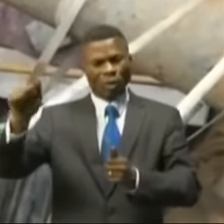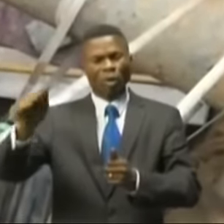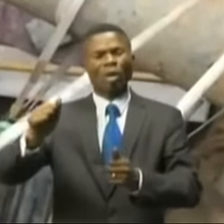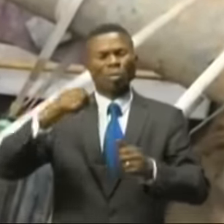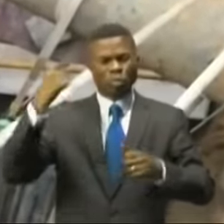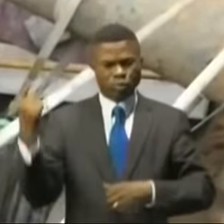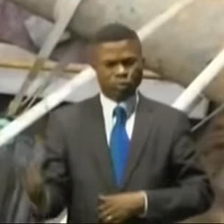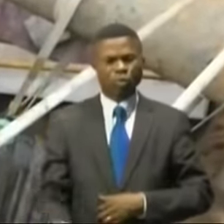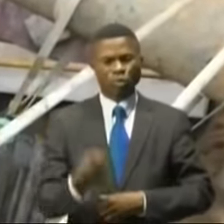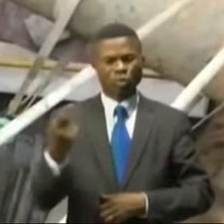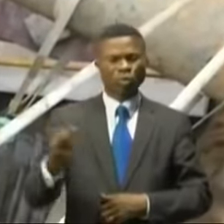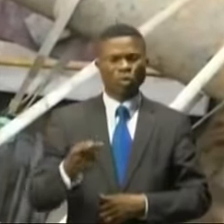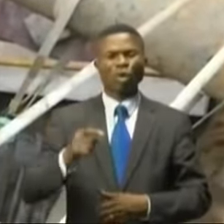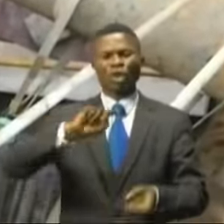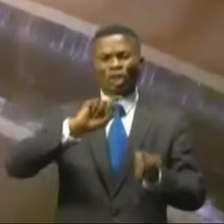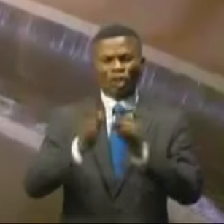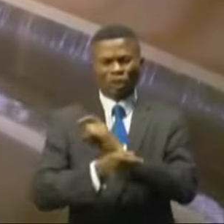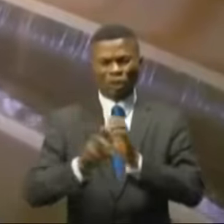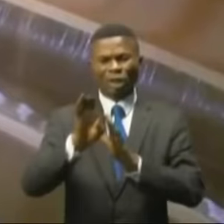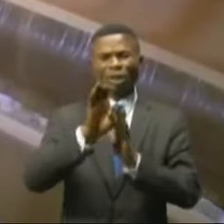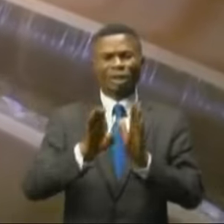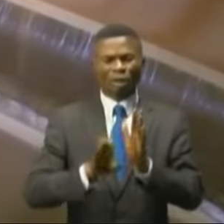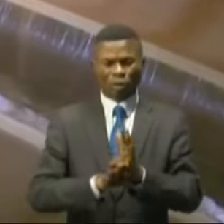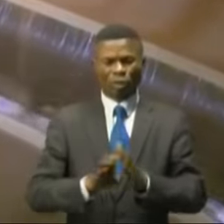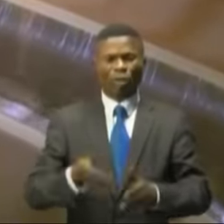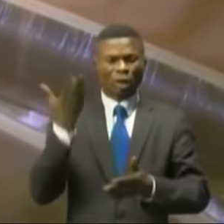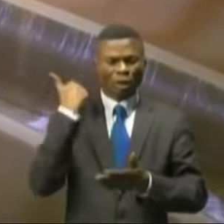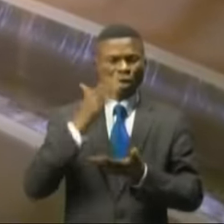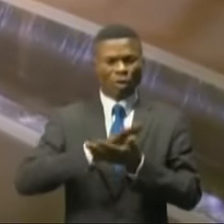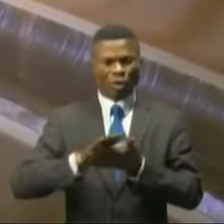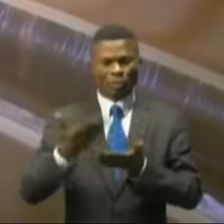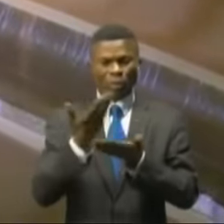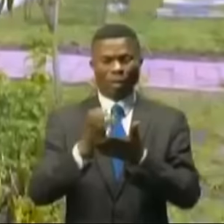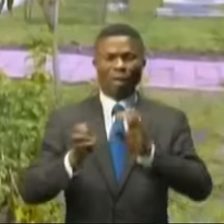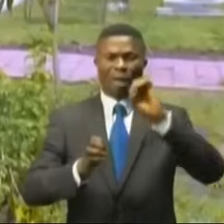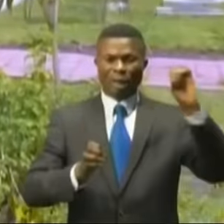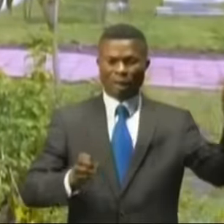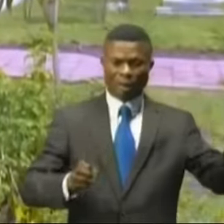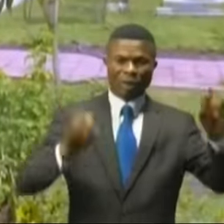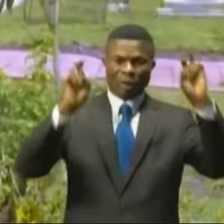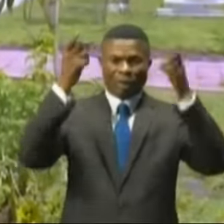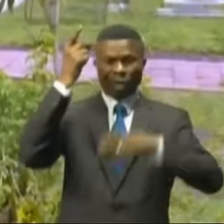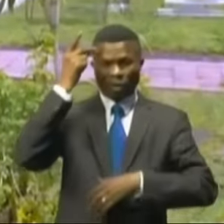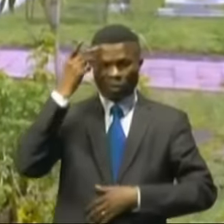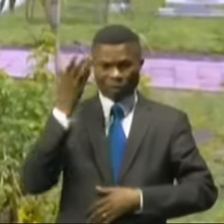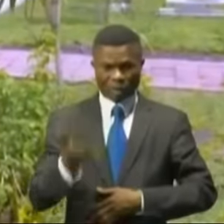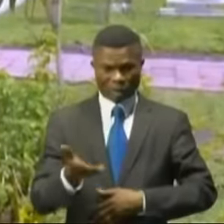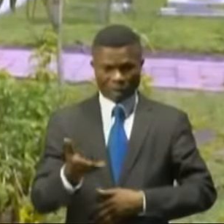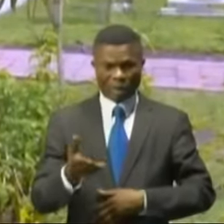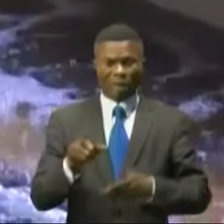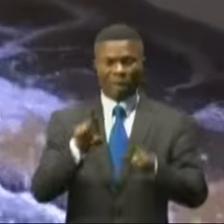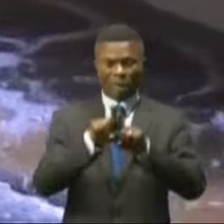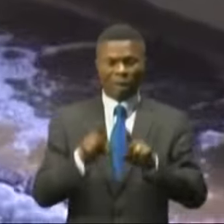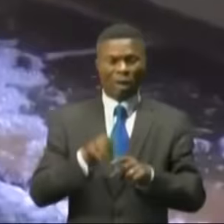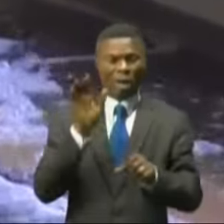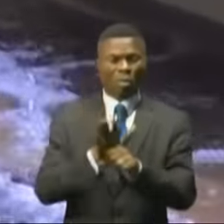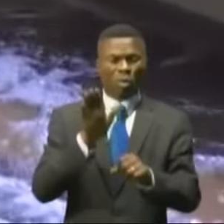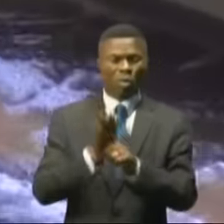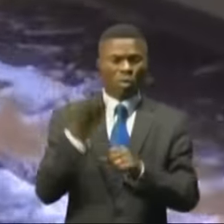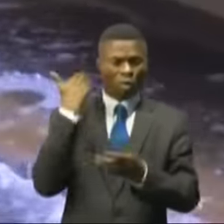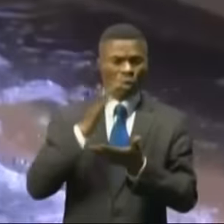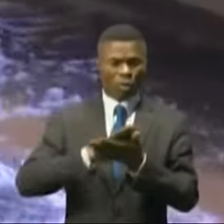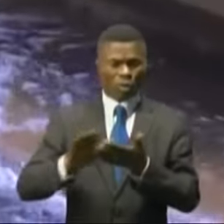renforcer et améliorer significativement la desserte en eau potable dans la partie ouest de la ville. Et ce, avec la quantité d'eau potable